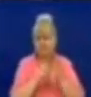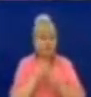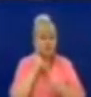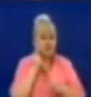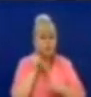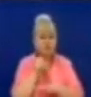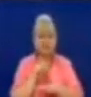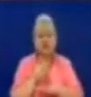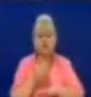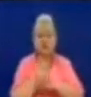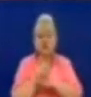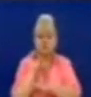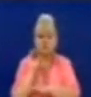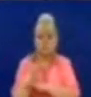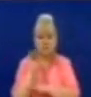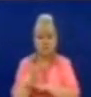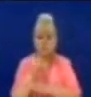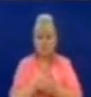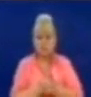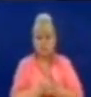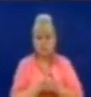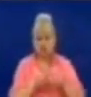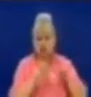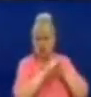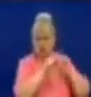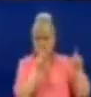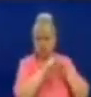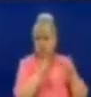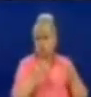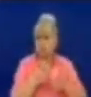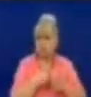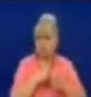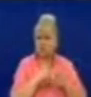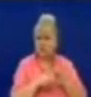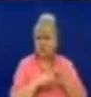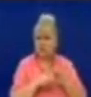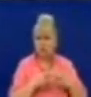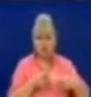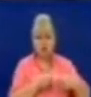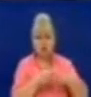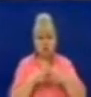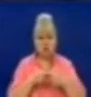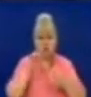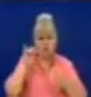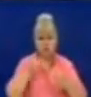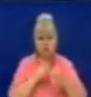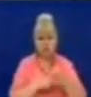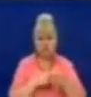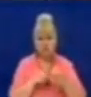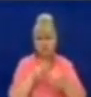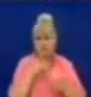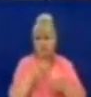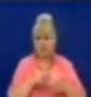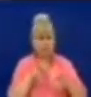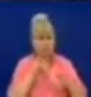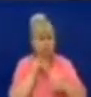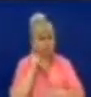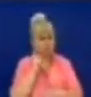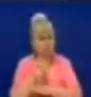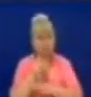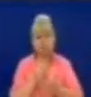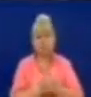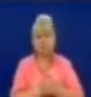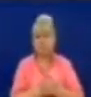raporton këtë, thuati është një institucion ose një them ashtu organizatë jo qeveritare e cila ka për detyrë si në formë